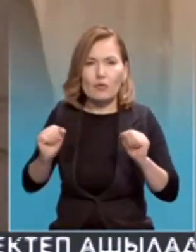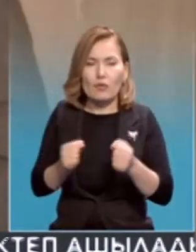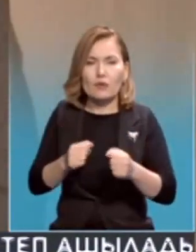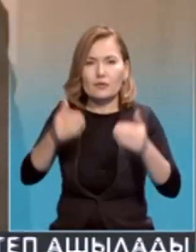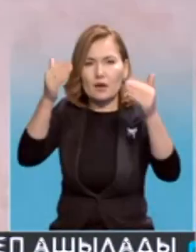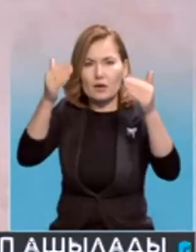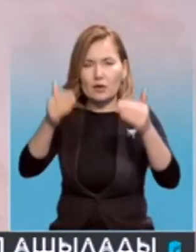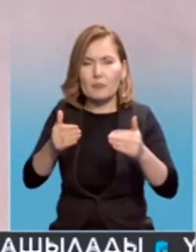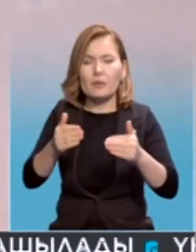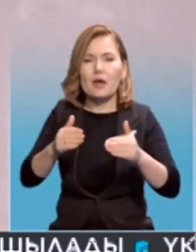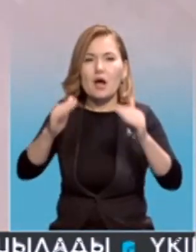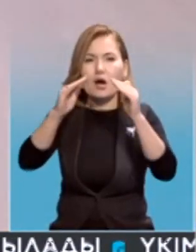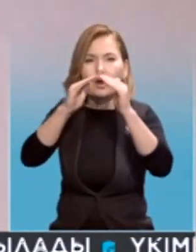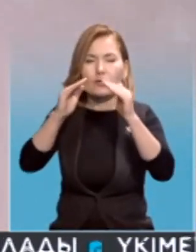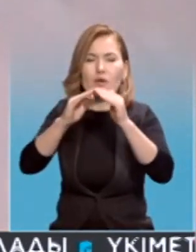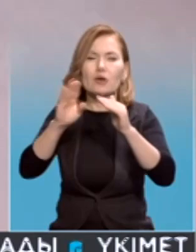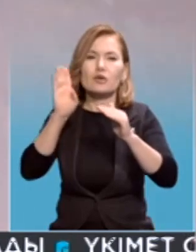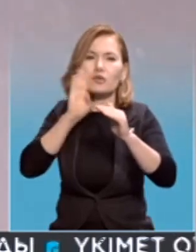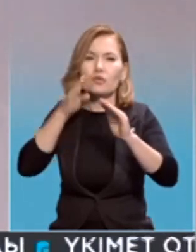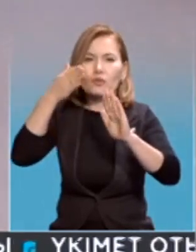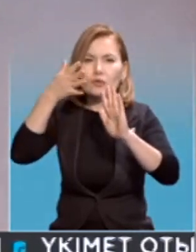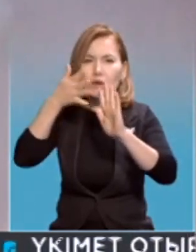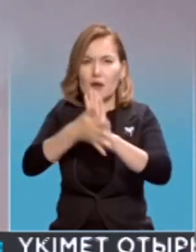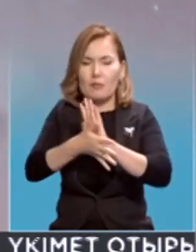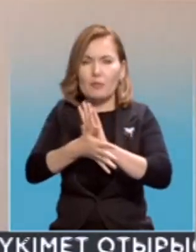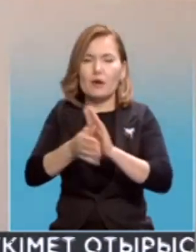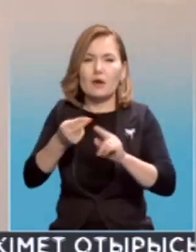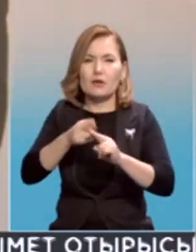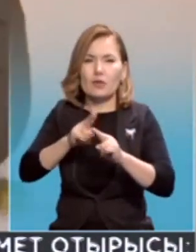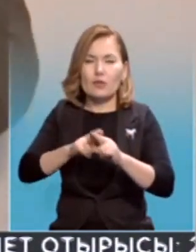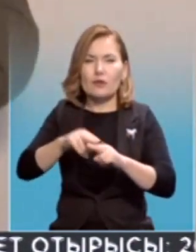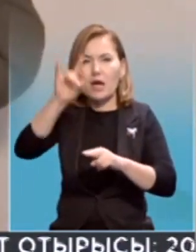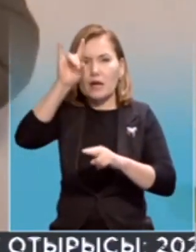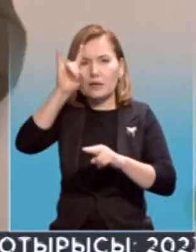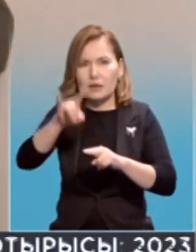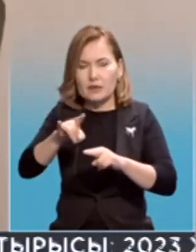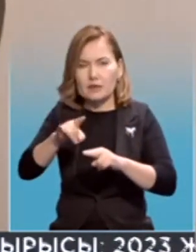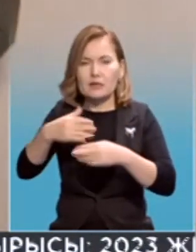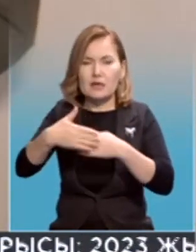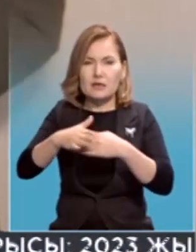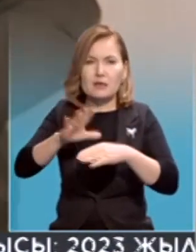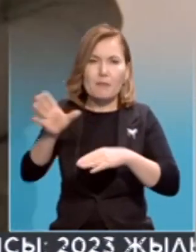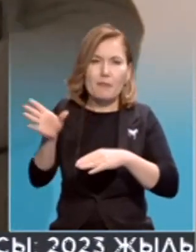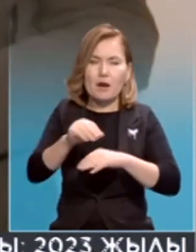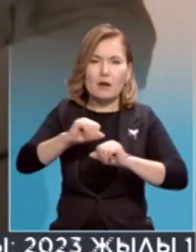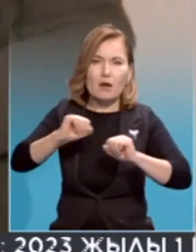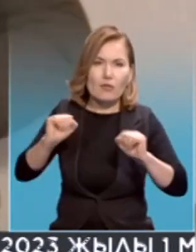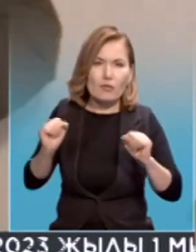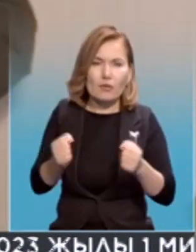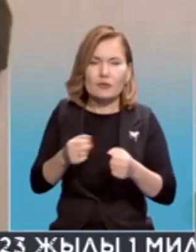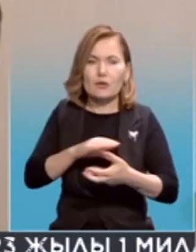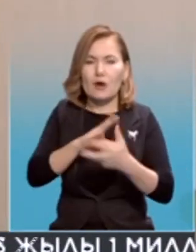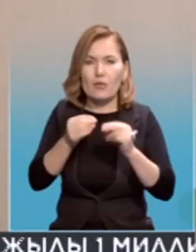қаласың. Төбеден аққан су еденге, қабырғаға, міне, терезеге де бағана болып қатып қалған. Бұл жаңадан салынып жатқан Қонай